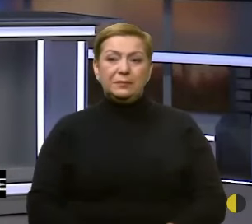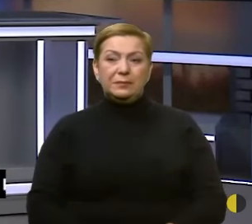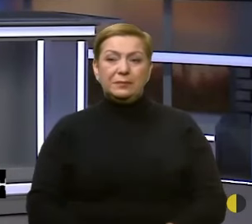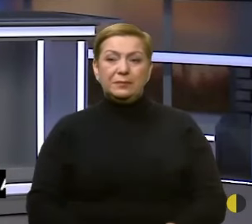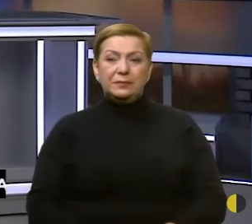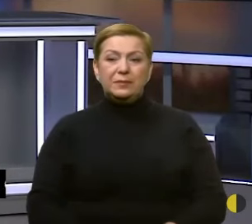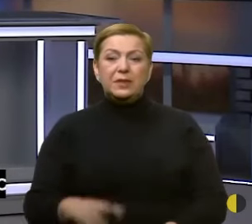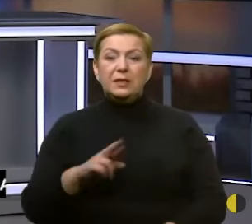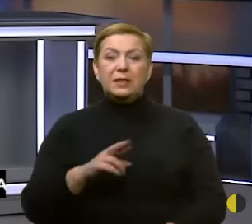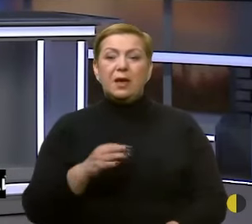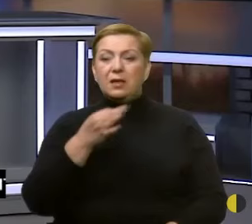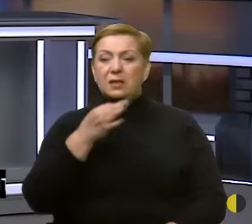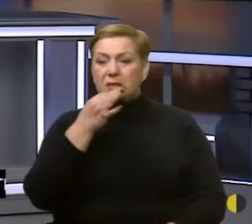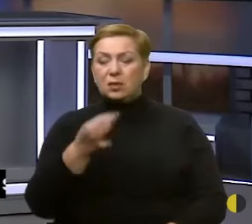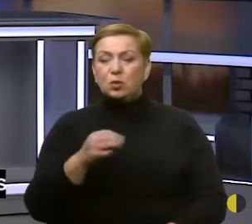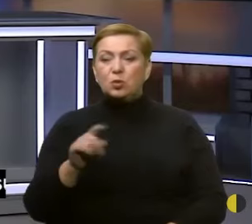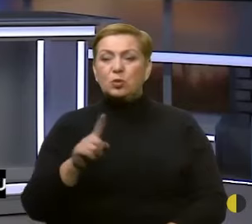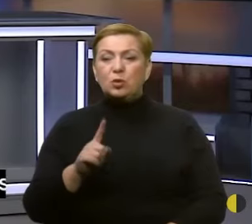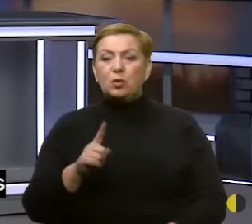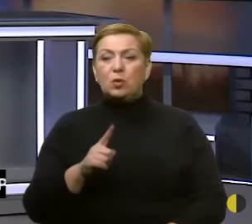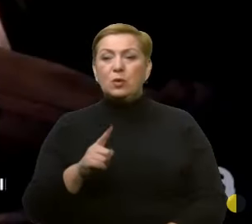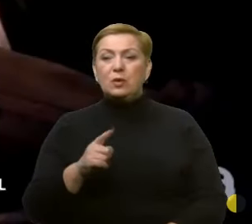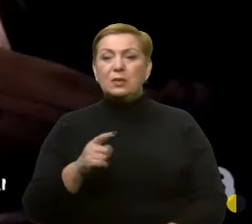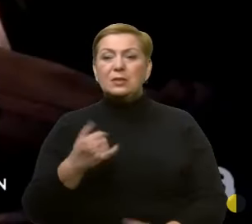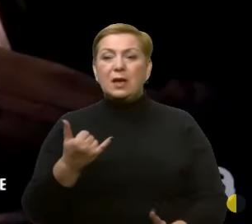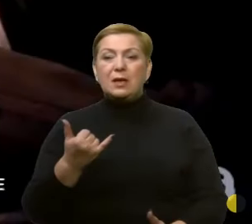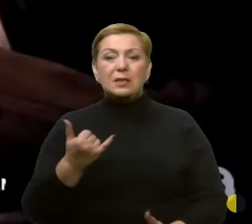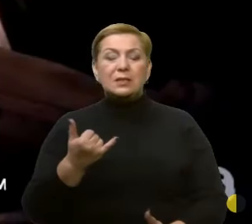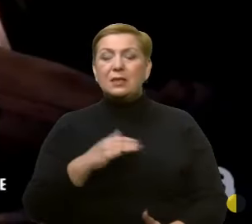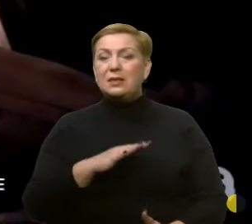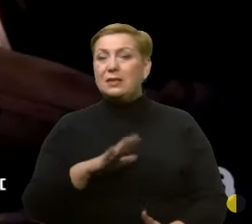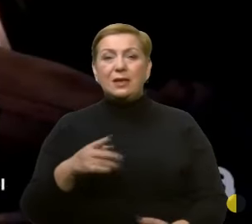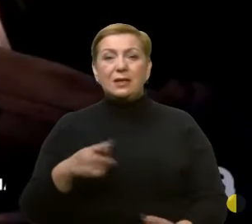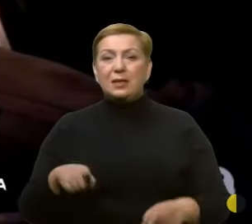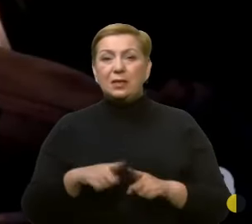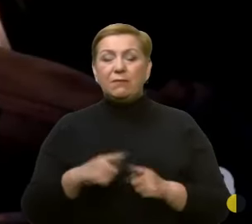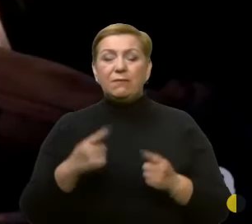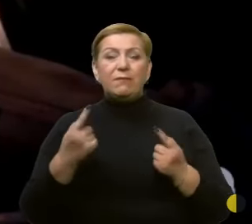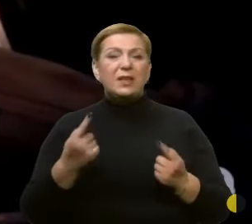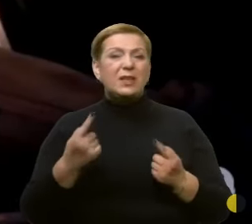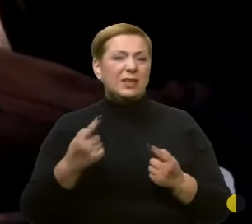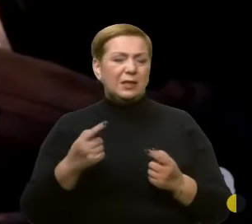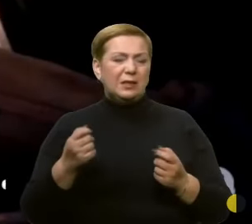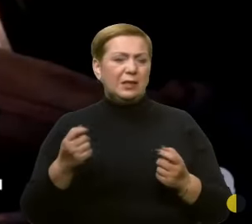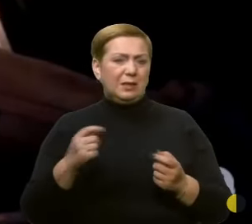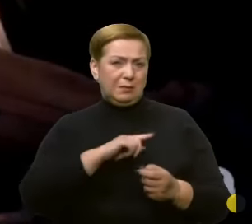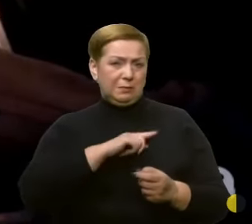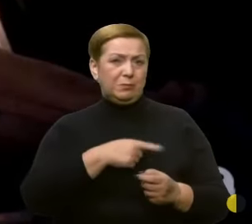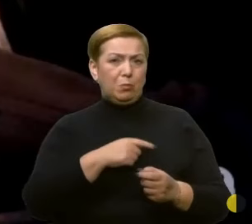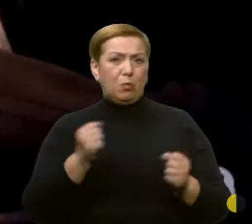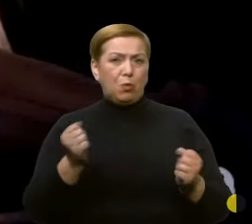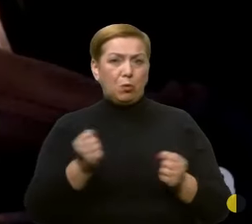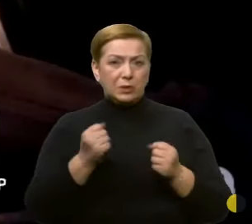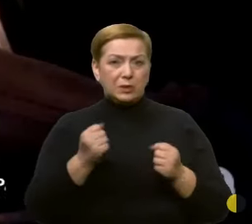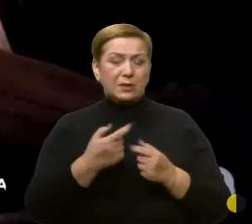Ну, я скажу, що зараз не настільки великі морози, щоб та ж техніка замерзала, а ось що стосовно